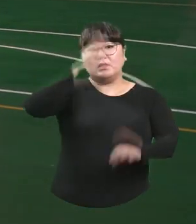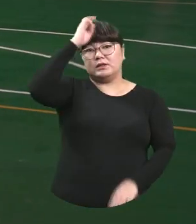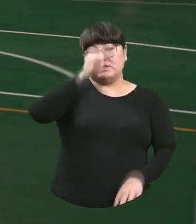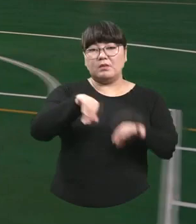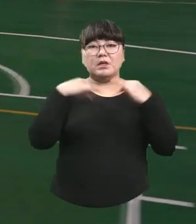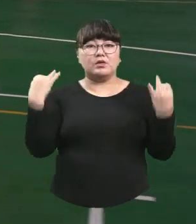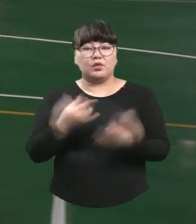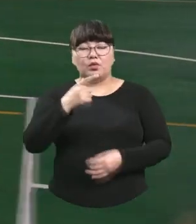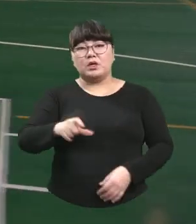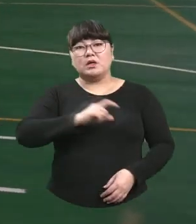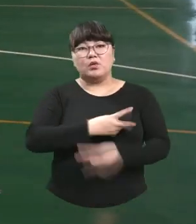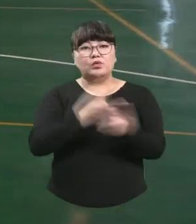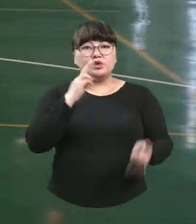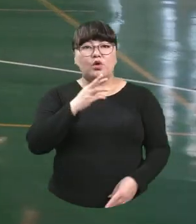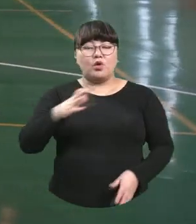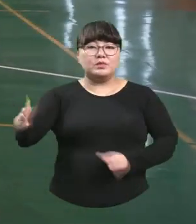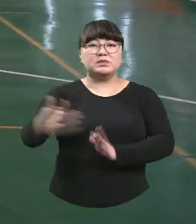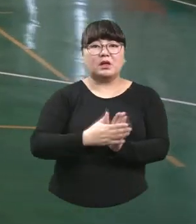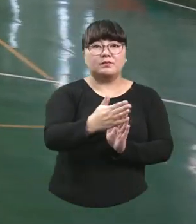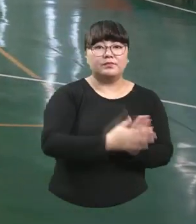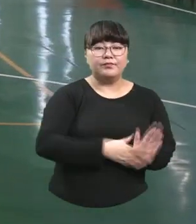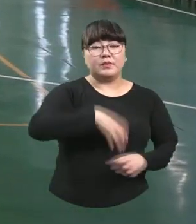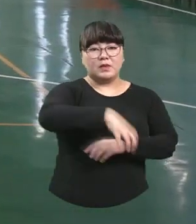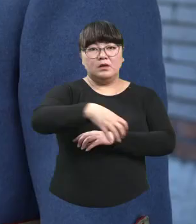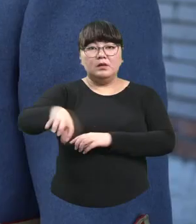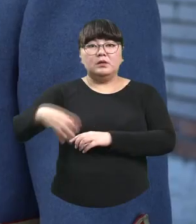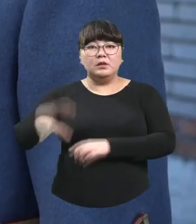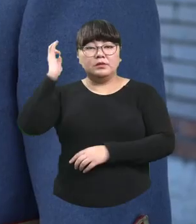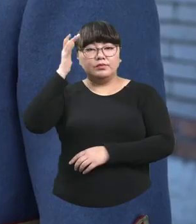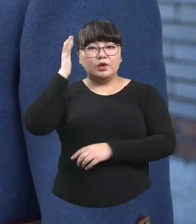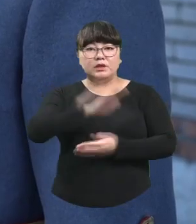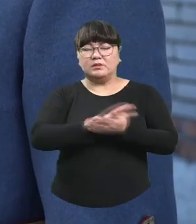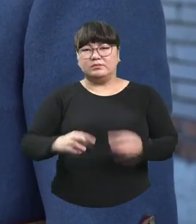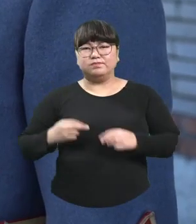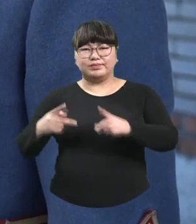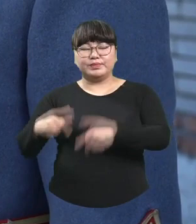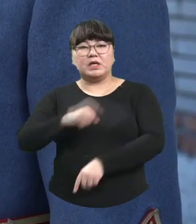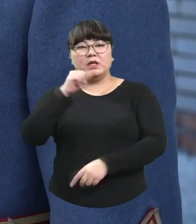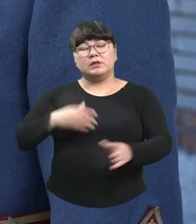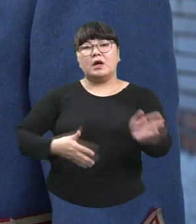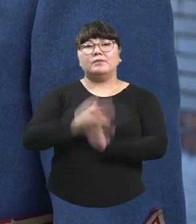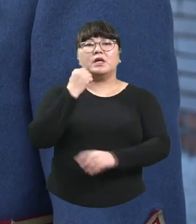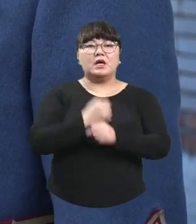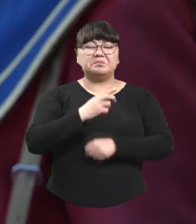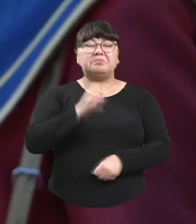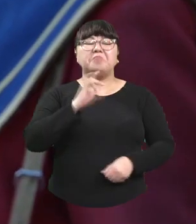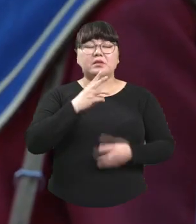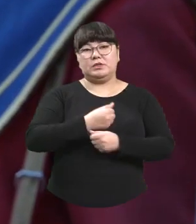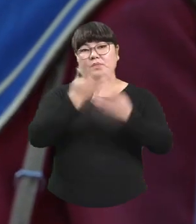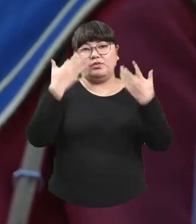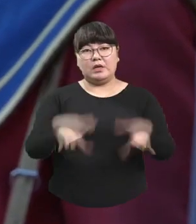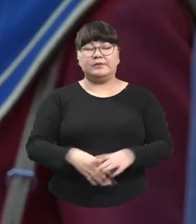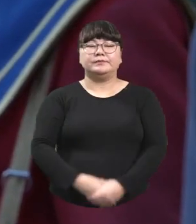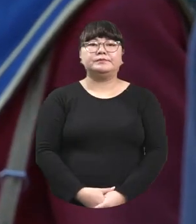яам улсын хурл хүний эрхийн үндэсний комиссаа хамтран салбарын хэмжээний бодлого шинжилгээний асуудлаар хамтран ажиллахад бэлэн